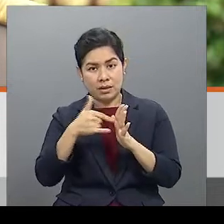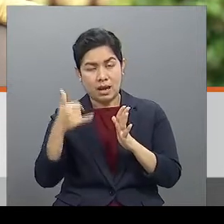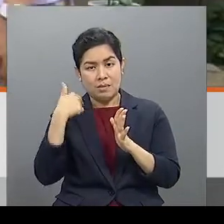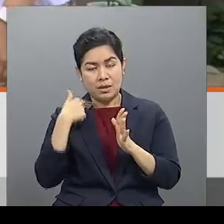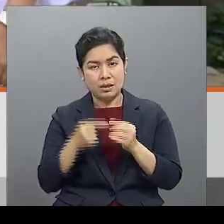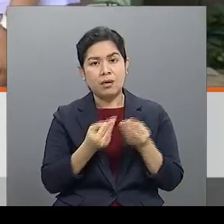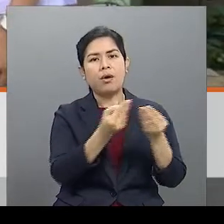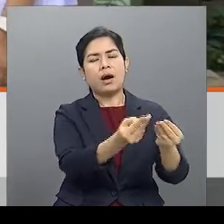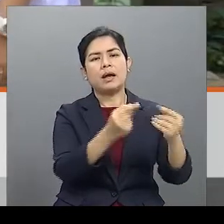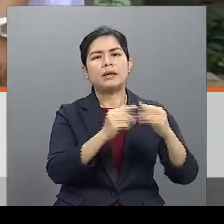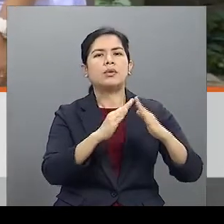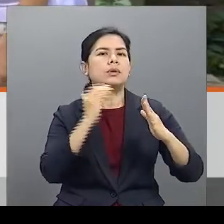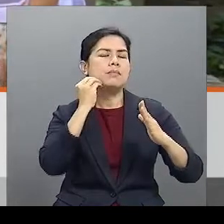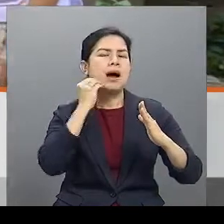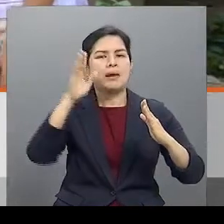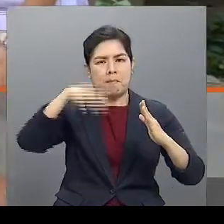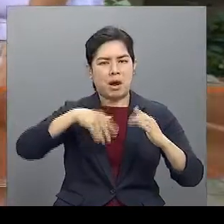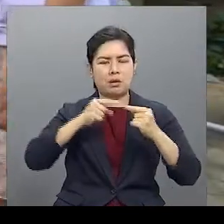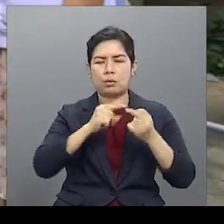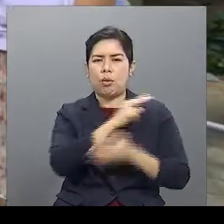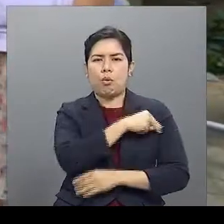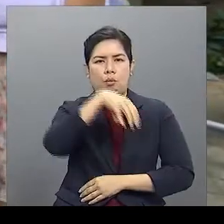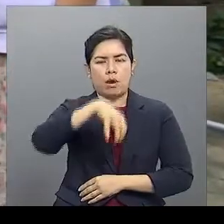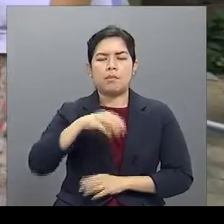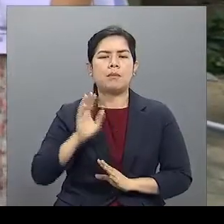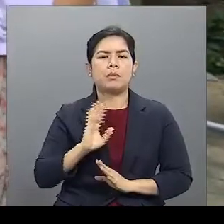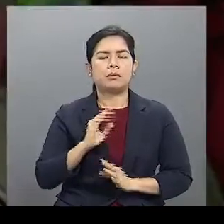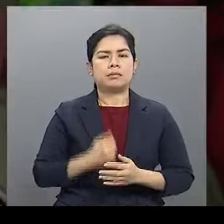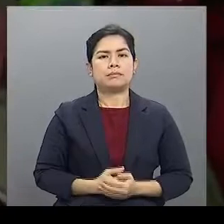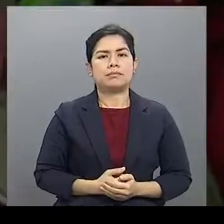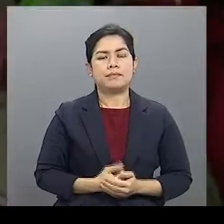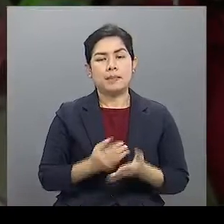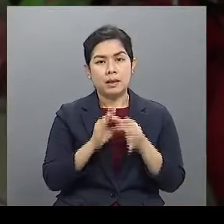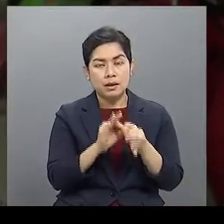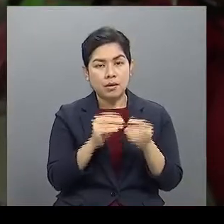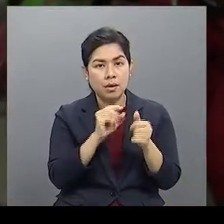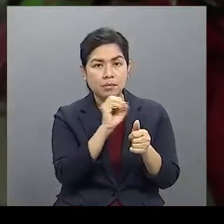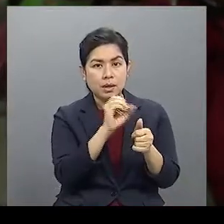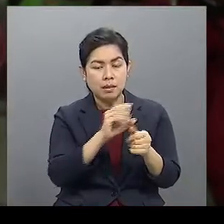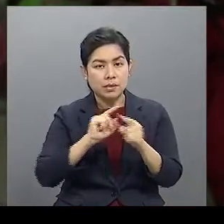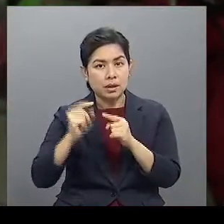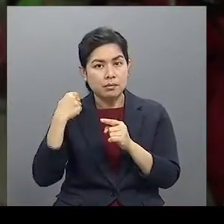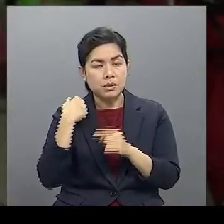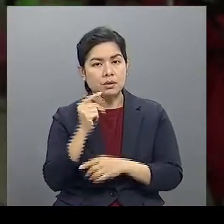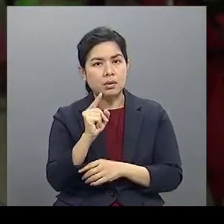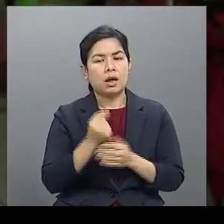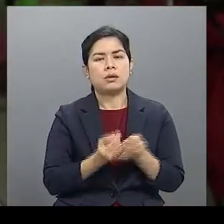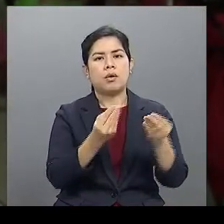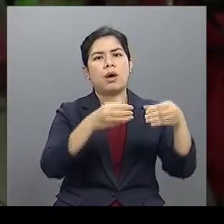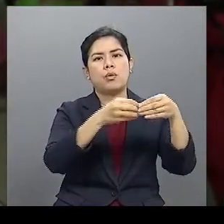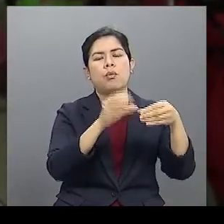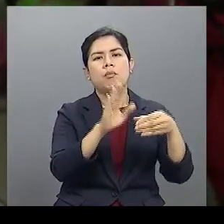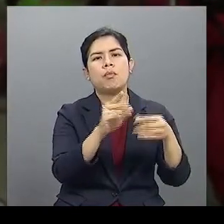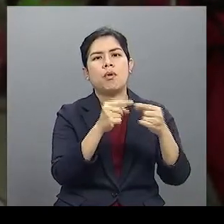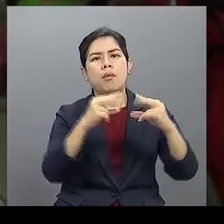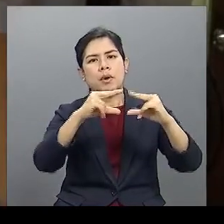งพยาบาล ก็คือปรับใหม่ ใช่ค่ะ แล้วความรู้เรามีการให้ทีมพยาบาลให้ความรู้เขาในเรื่องของปัญหาฝุ่